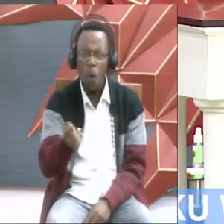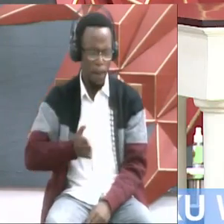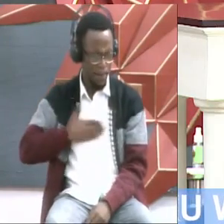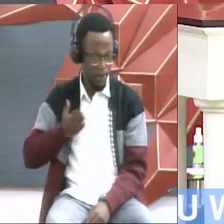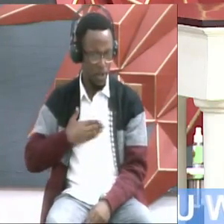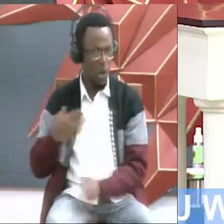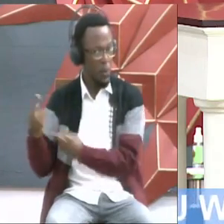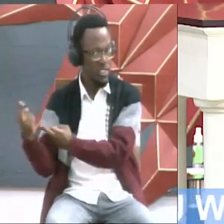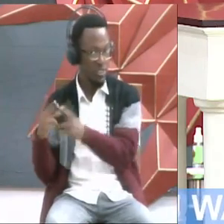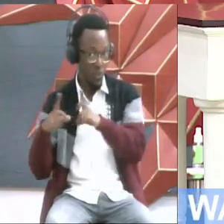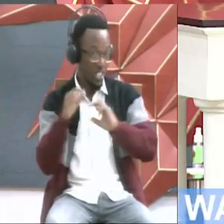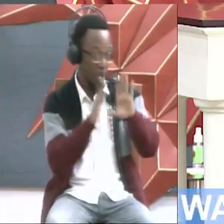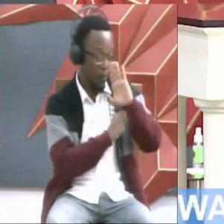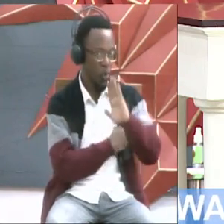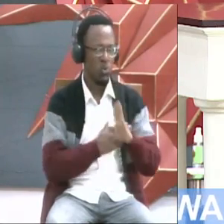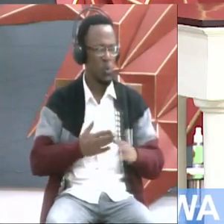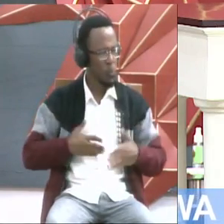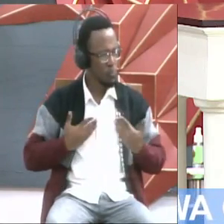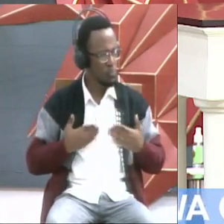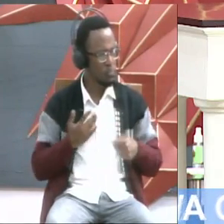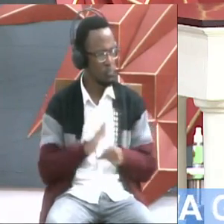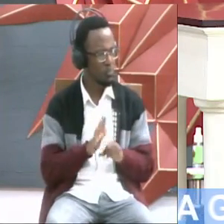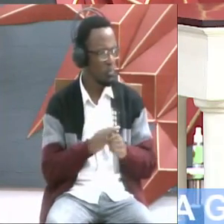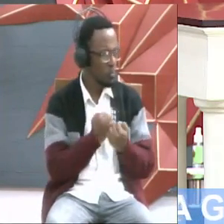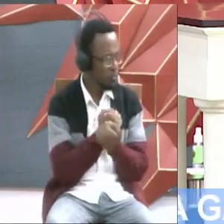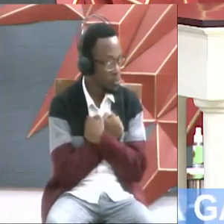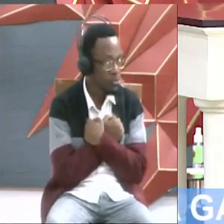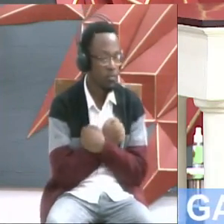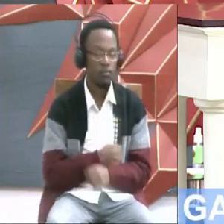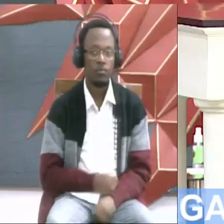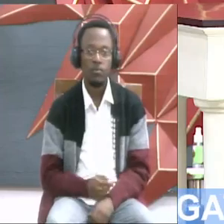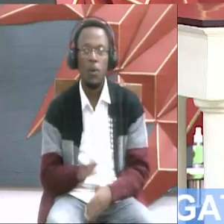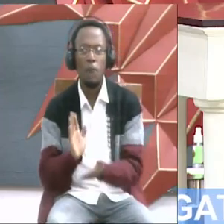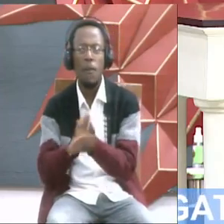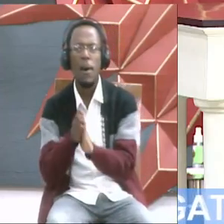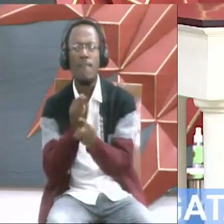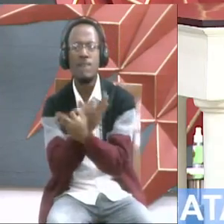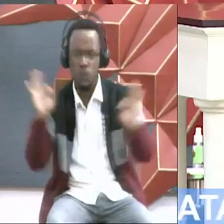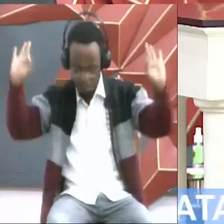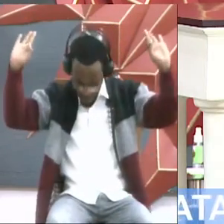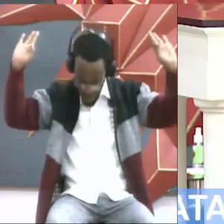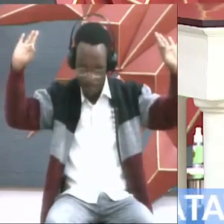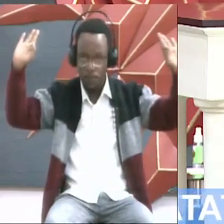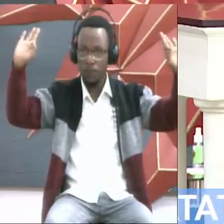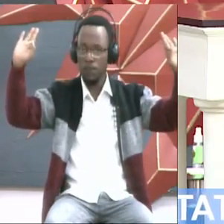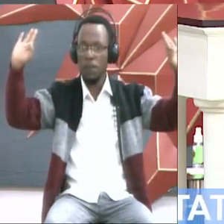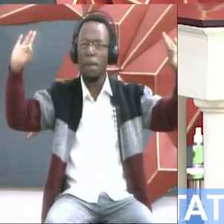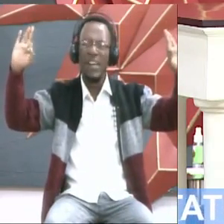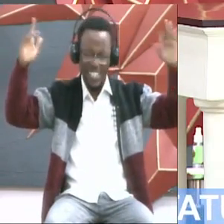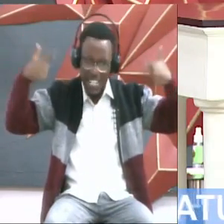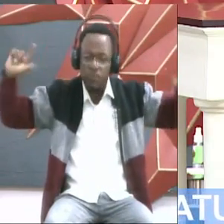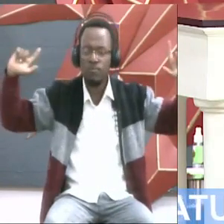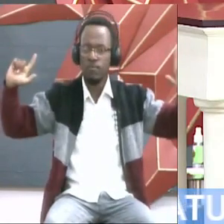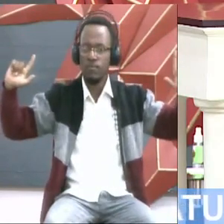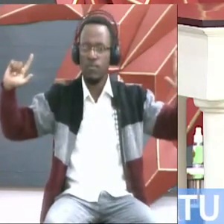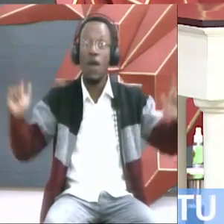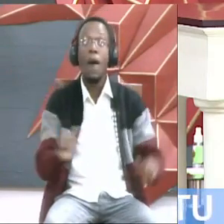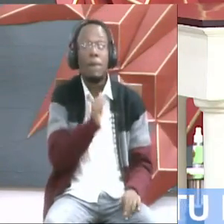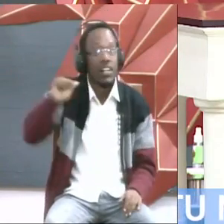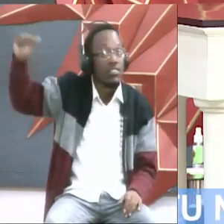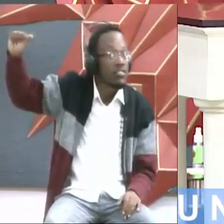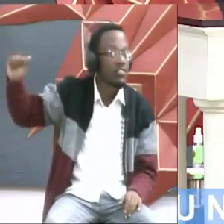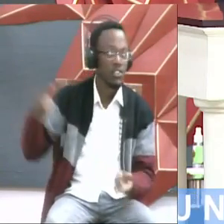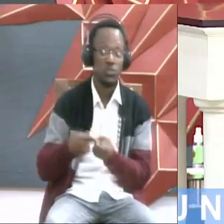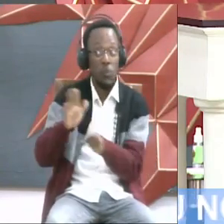bakiranye umutima ukunze ijambo ry'Imana barabohoka. Sibo bari bahari bonyine hari n'abandi